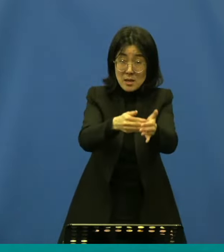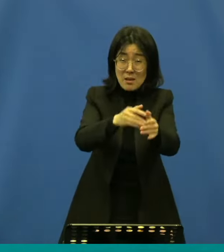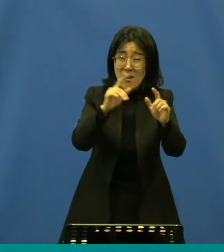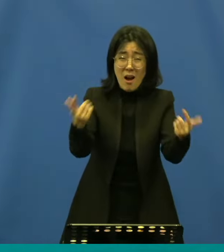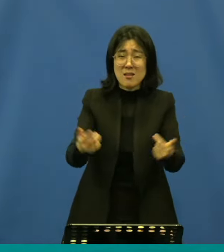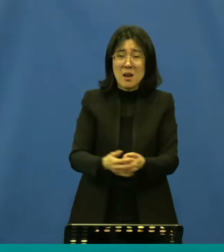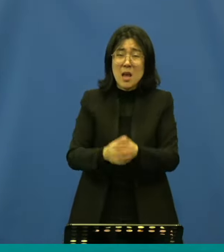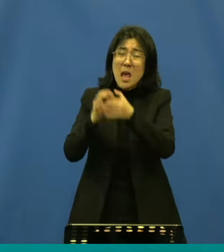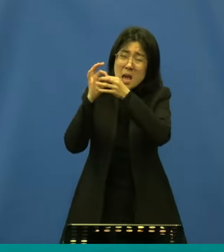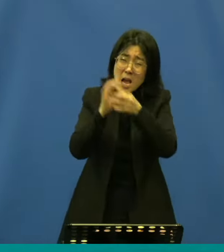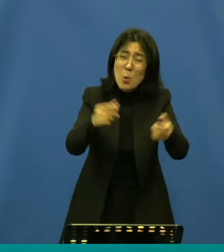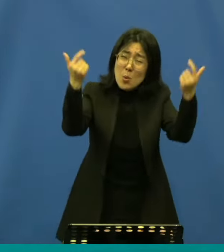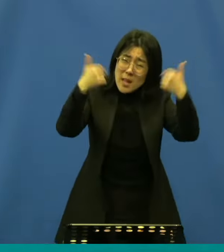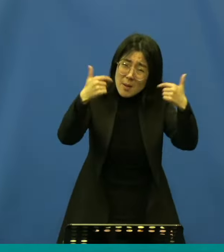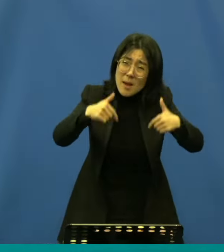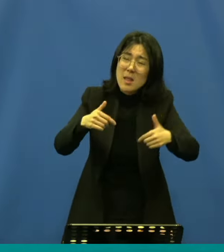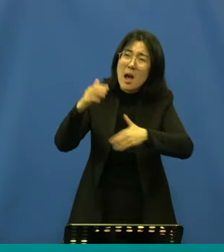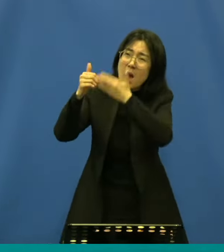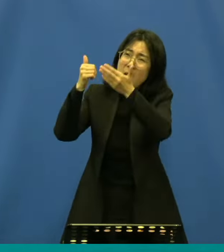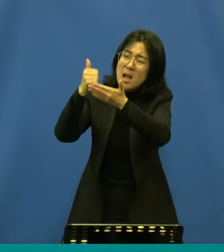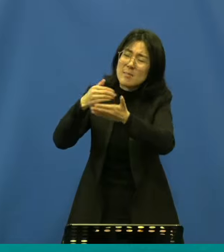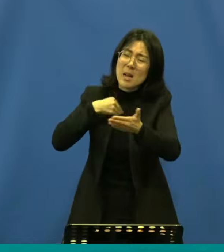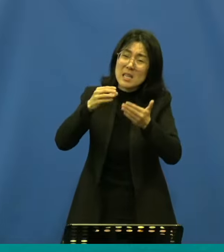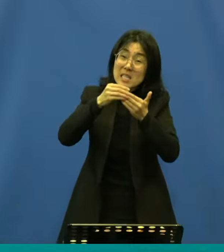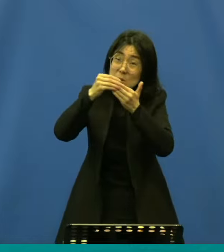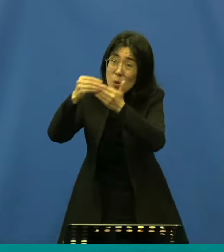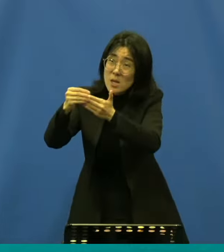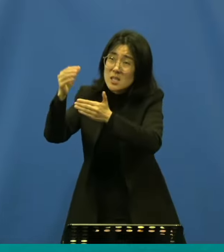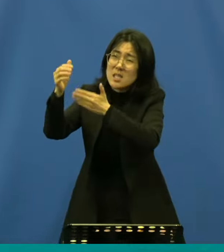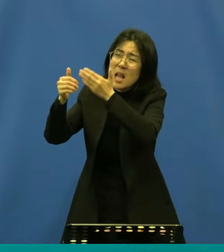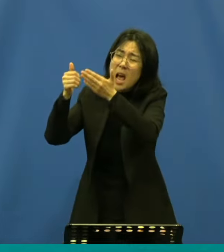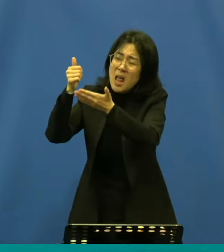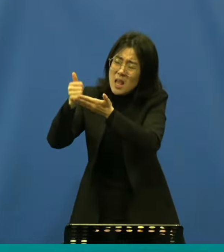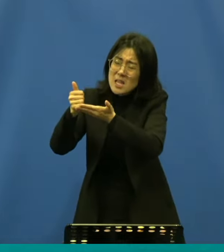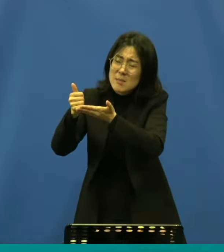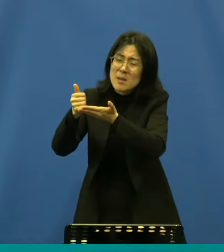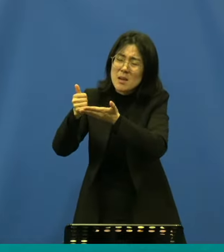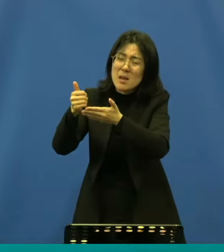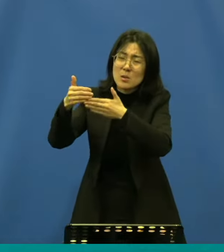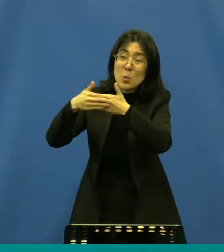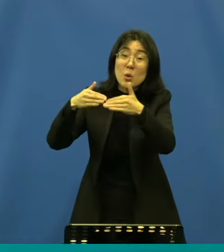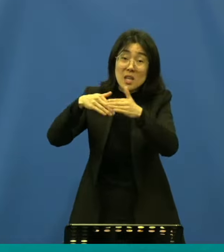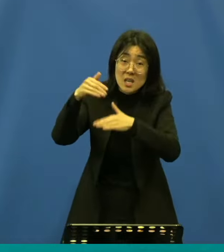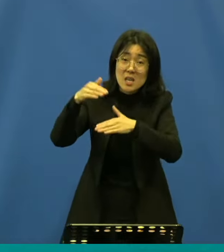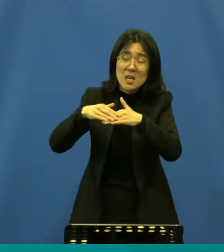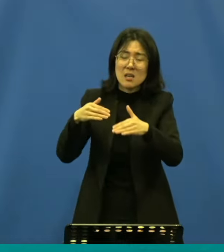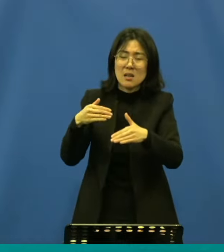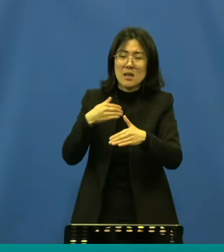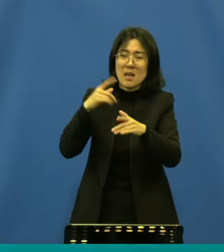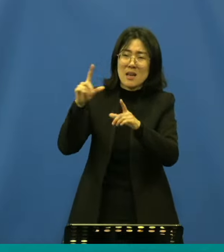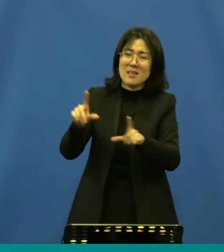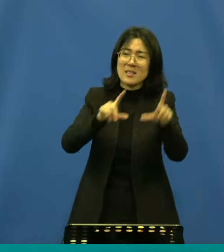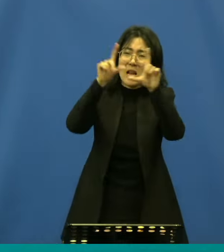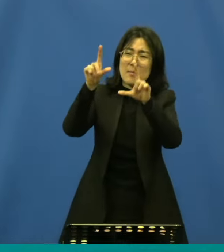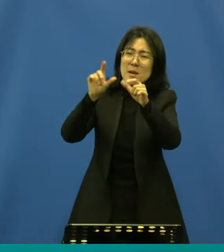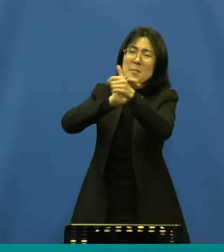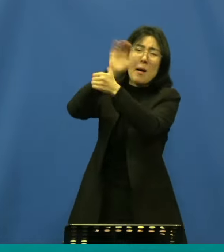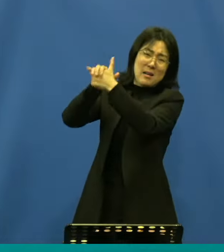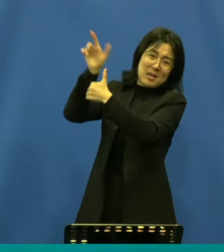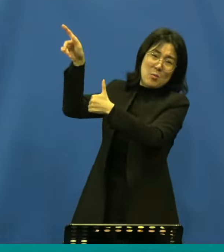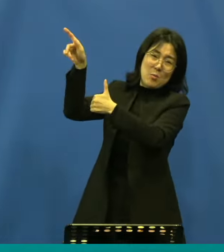끝까지 끌고 가시는 그 추격하시는 하나님의 손길에 우리의 삶을 내어